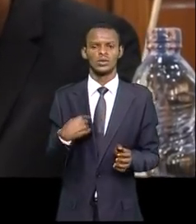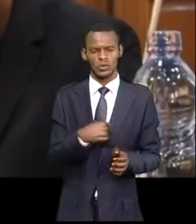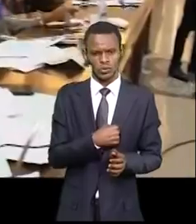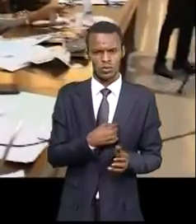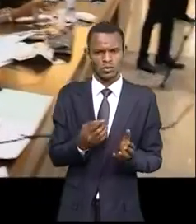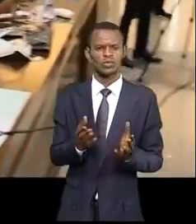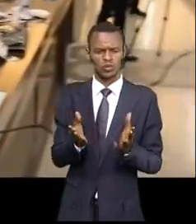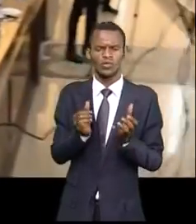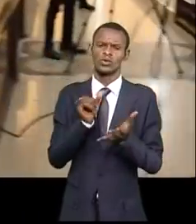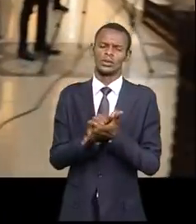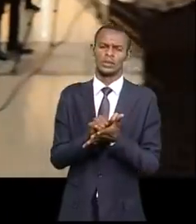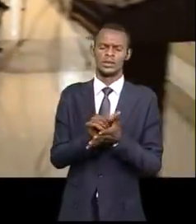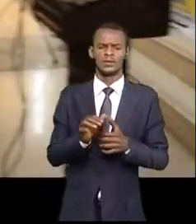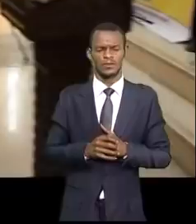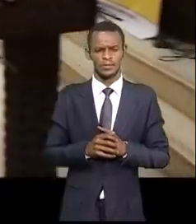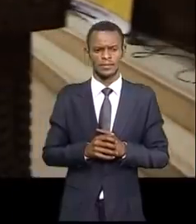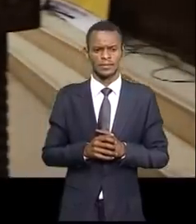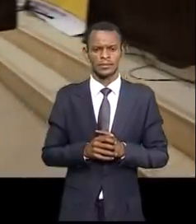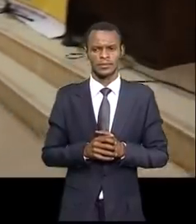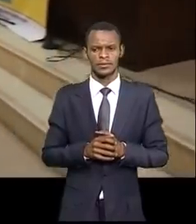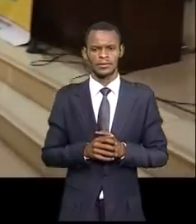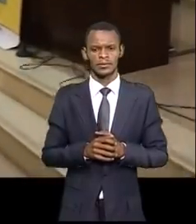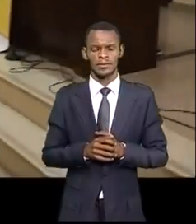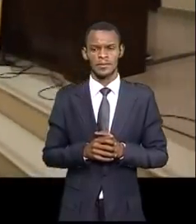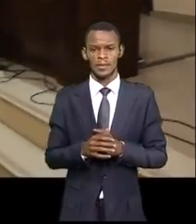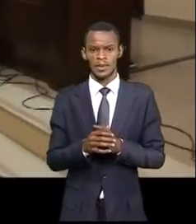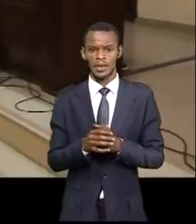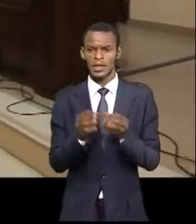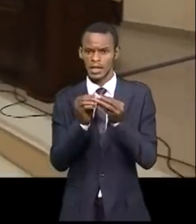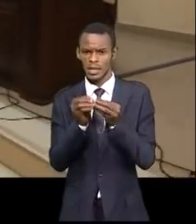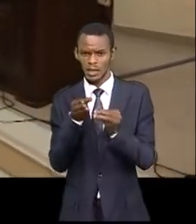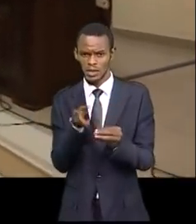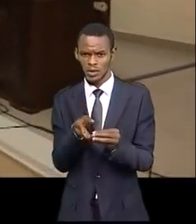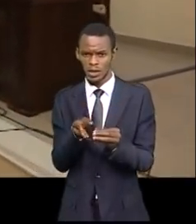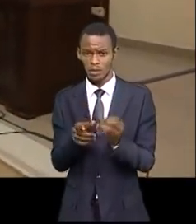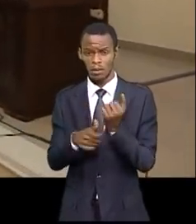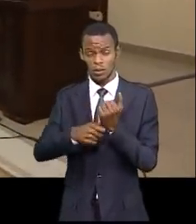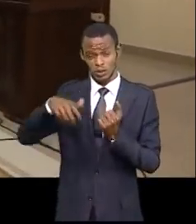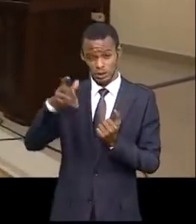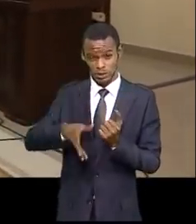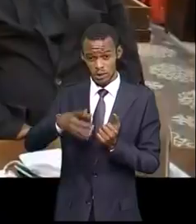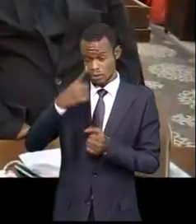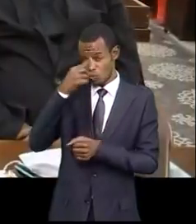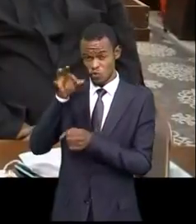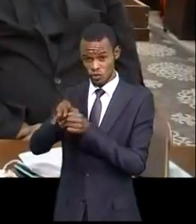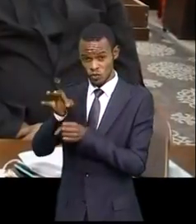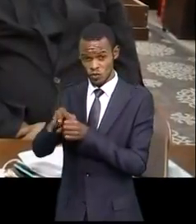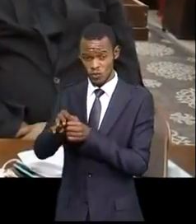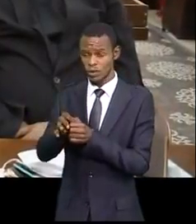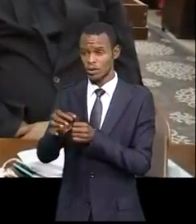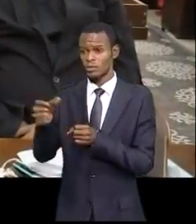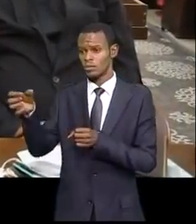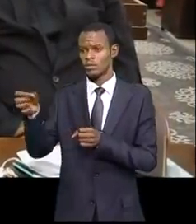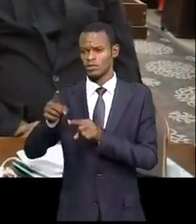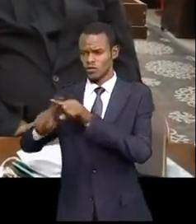cette matinée d'échangés d'informations que l'ordre national des experts électoraux a mis en route avec le bureau de liaison parlementaire de la scène